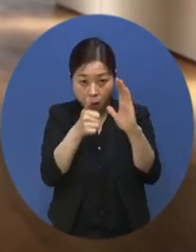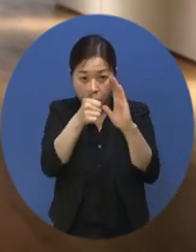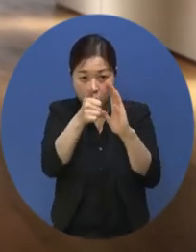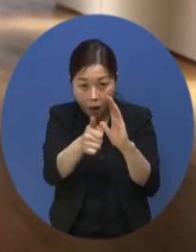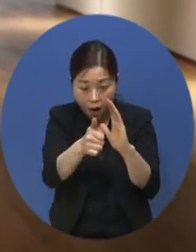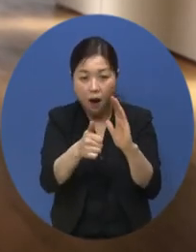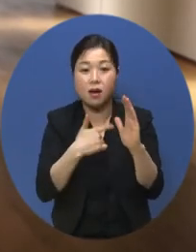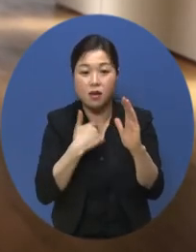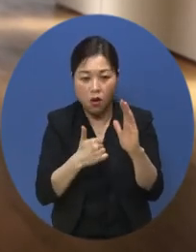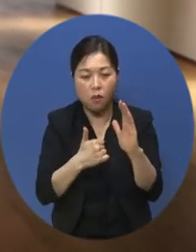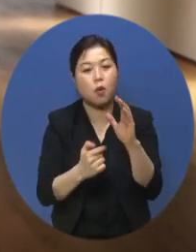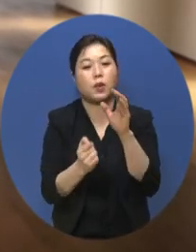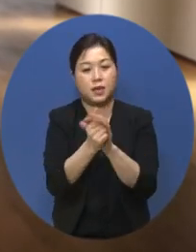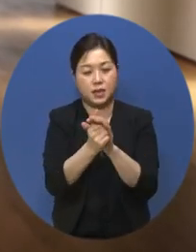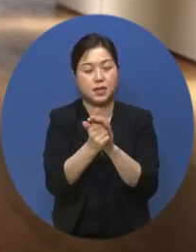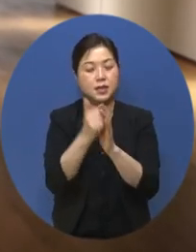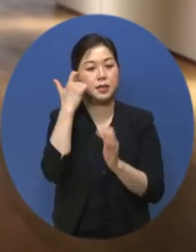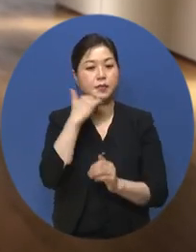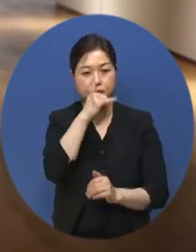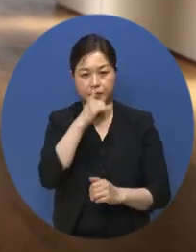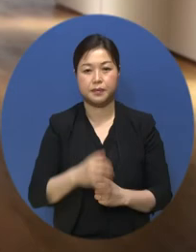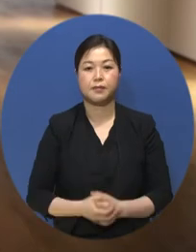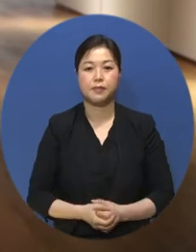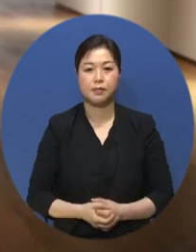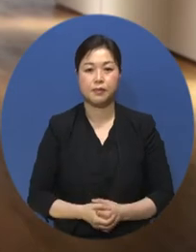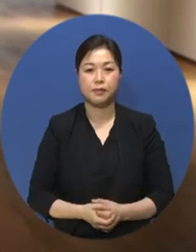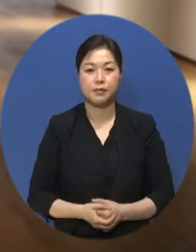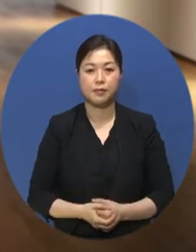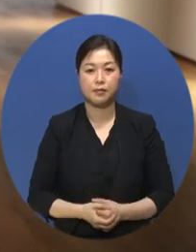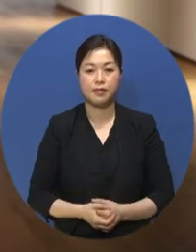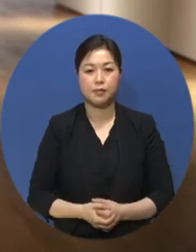선사 알고 있습니다 복지 tv 이오스 이주해 입니다